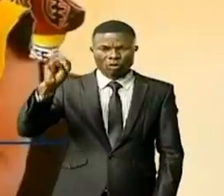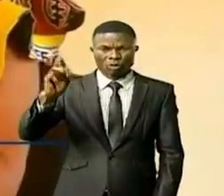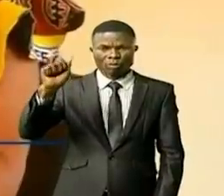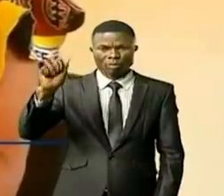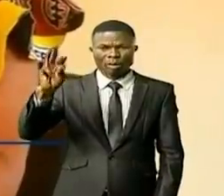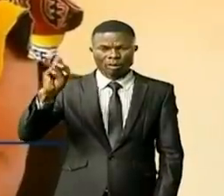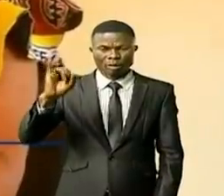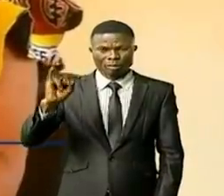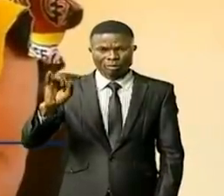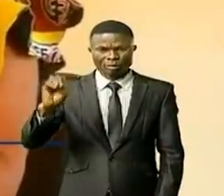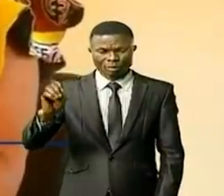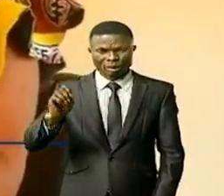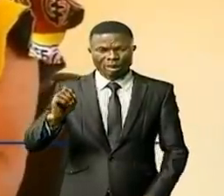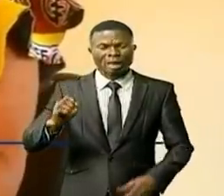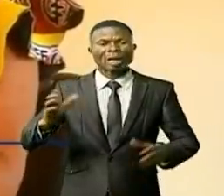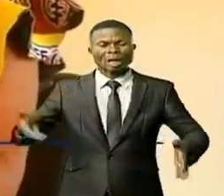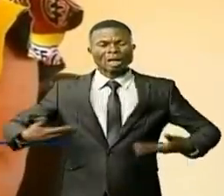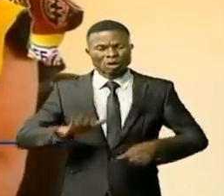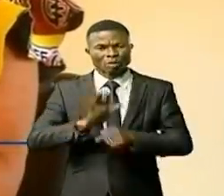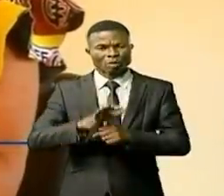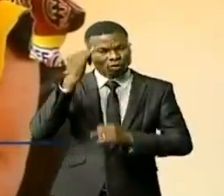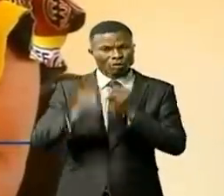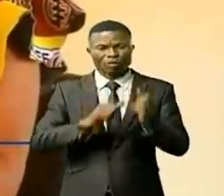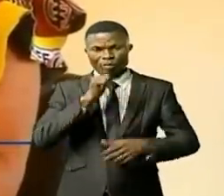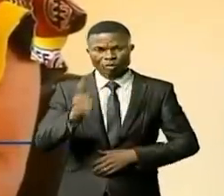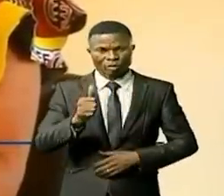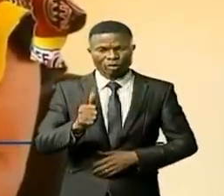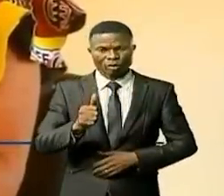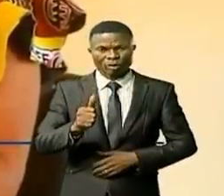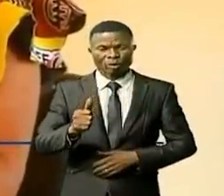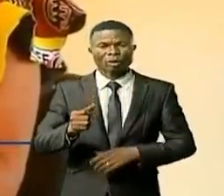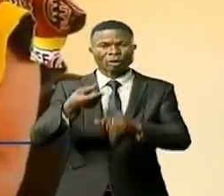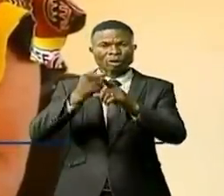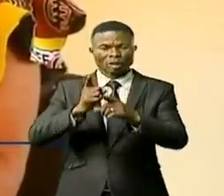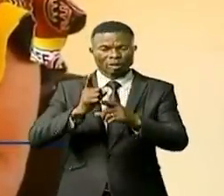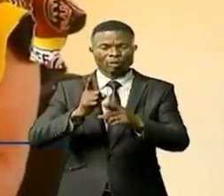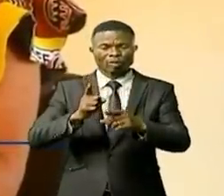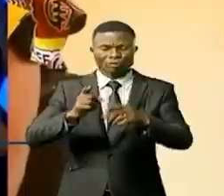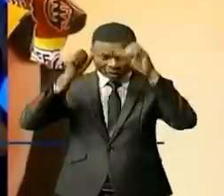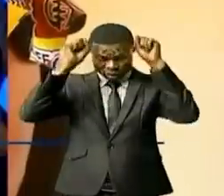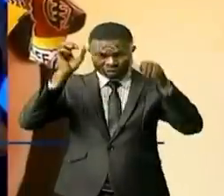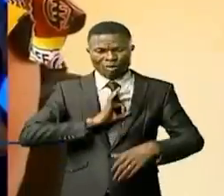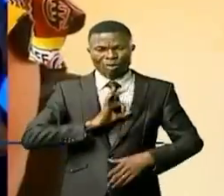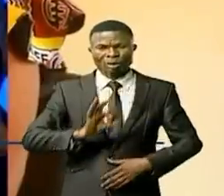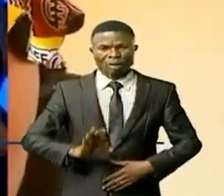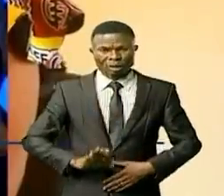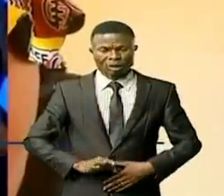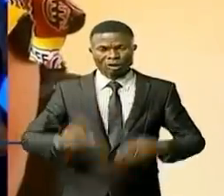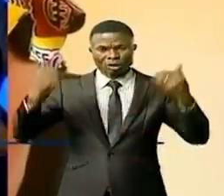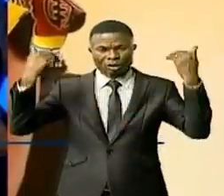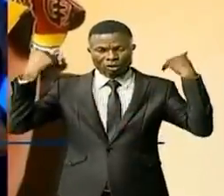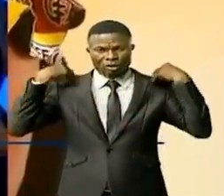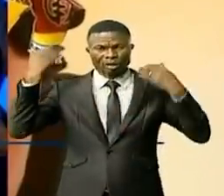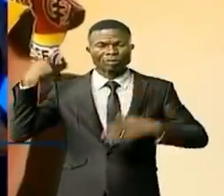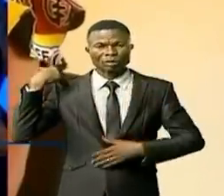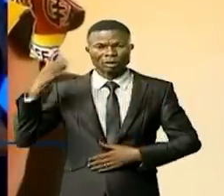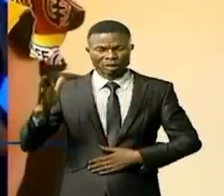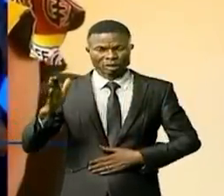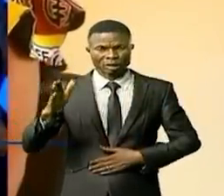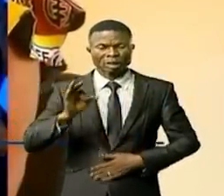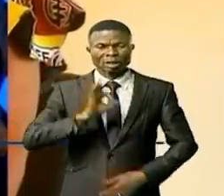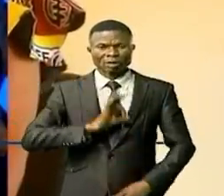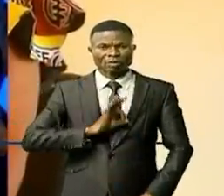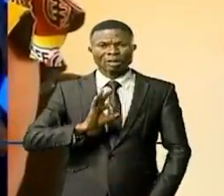l'admiration sans limite que nous avons pour son Excellence, Monsieur le Président de la République, chef de l'État,